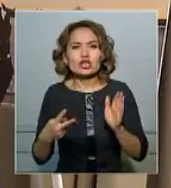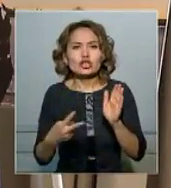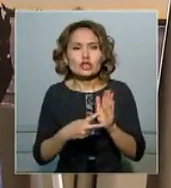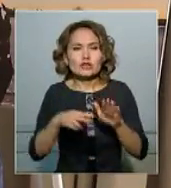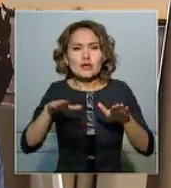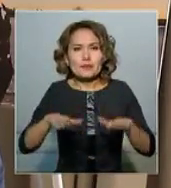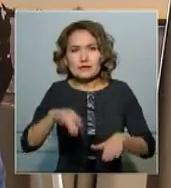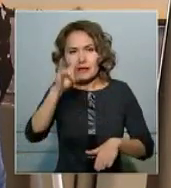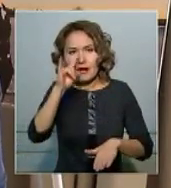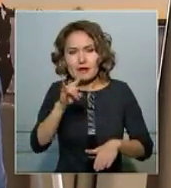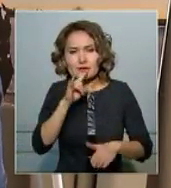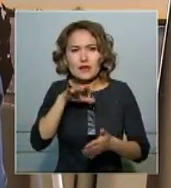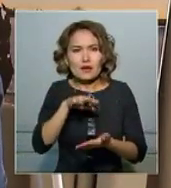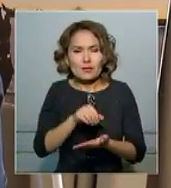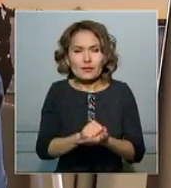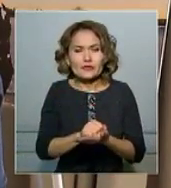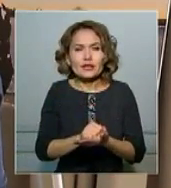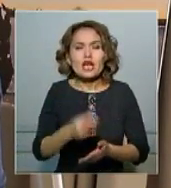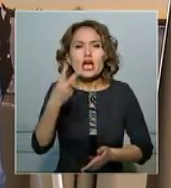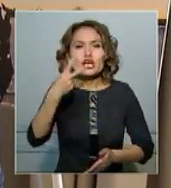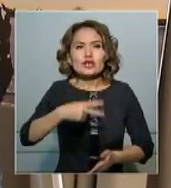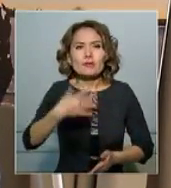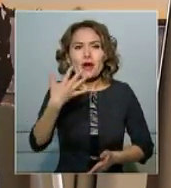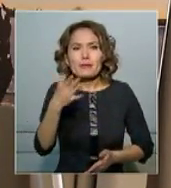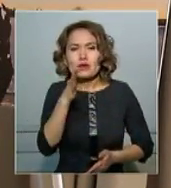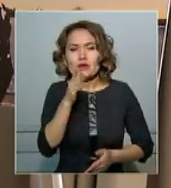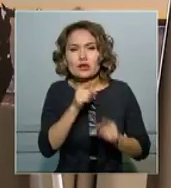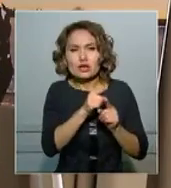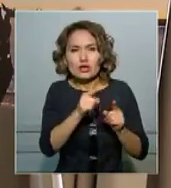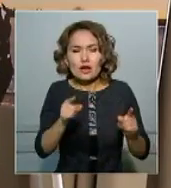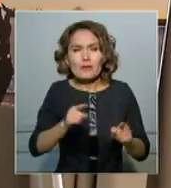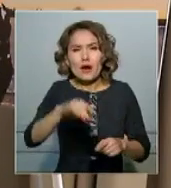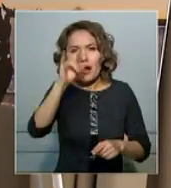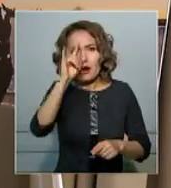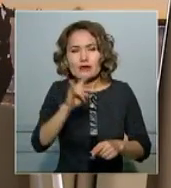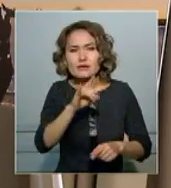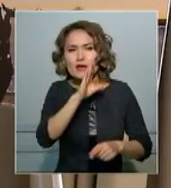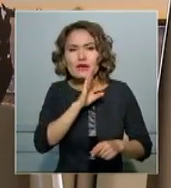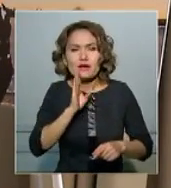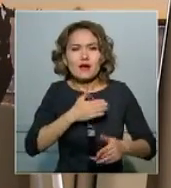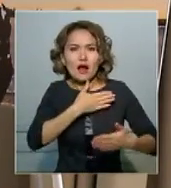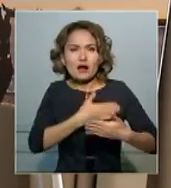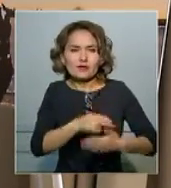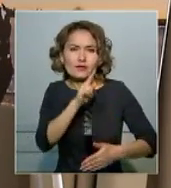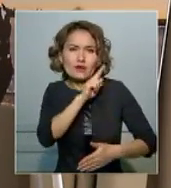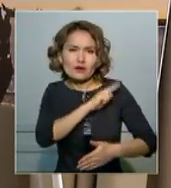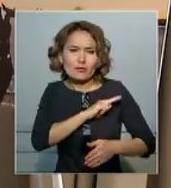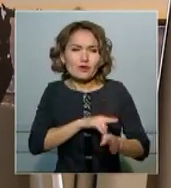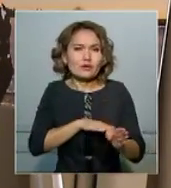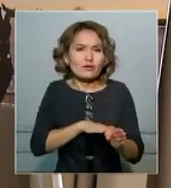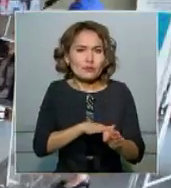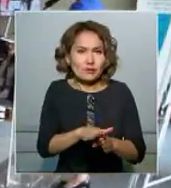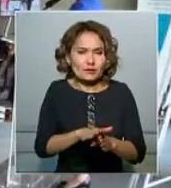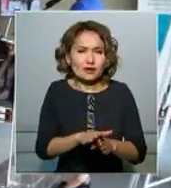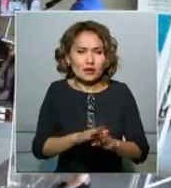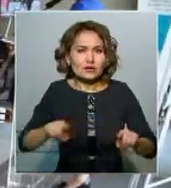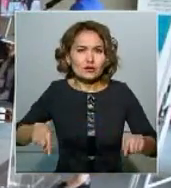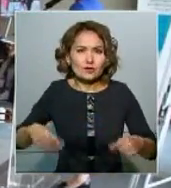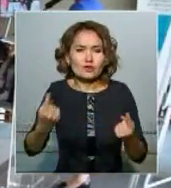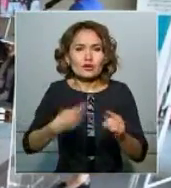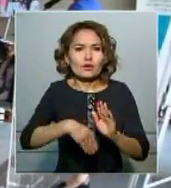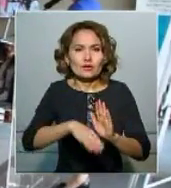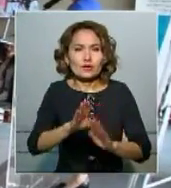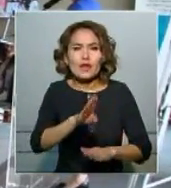өте жақсы көрсеткіш. Яғни 25 жылдың өзінде Қазақстан әйелдері қыруар шаруа атқарды дегенді білдіреді.